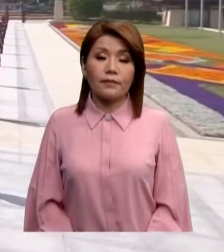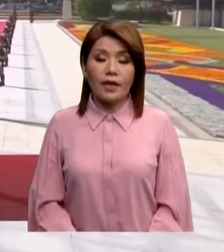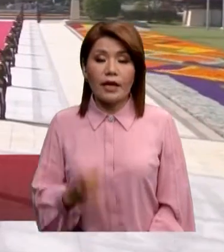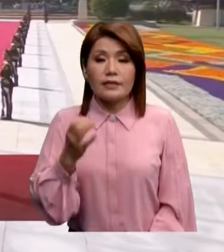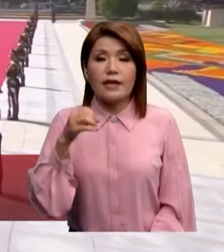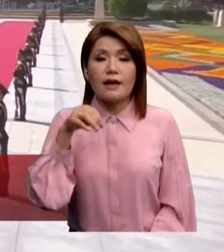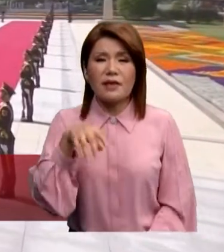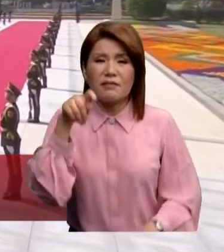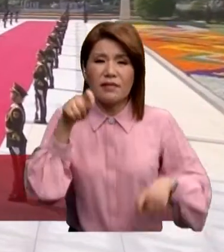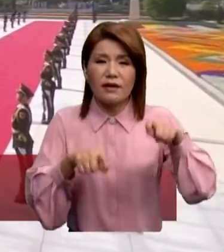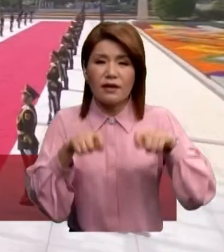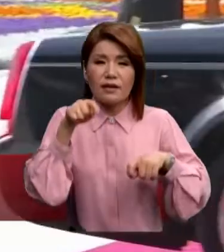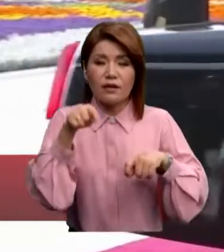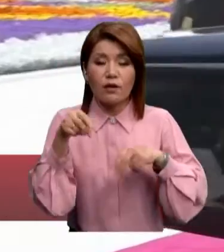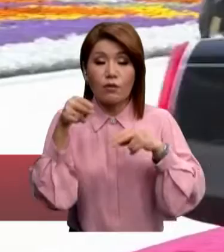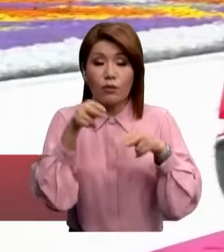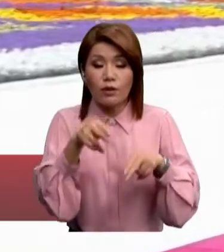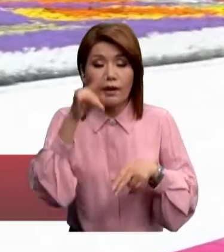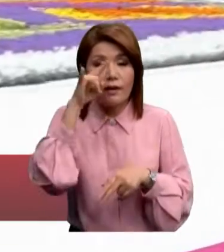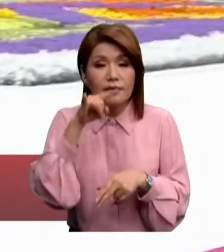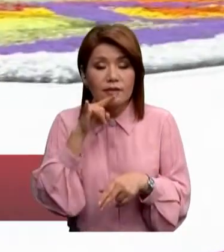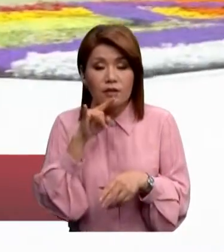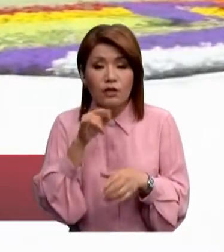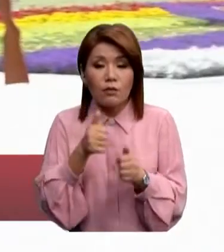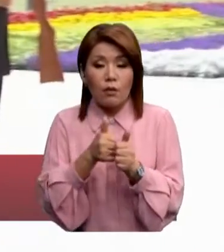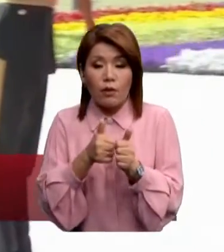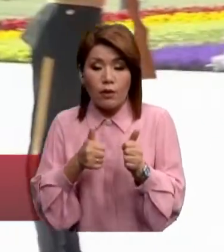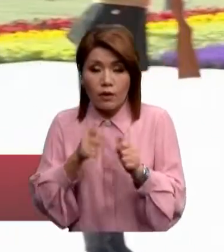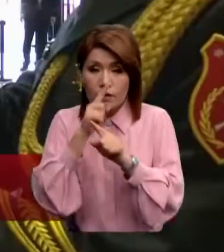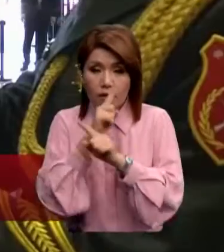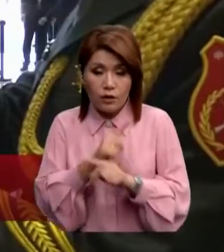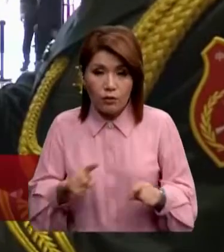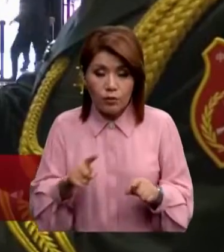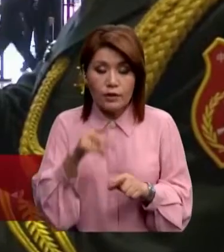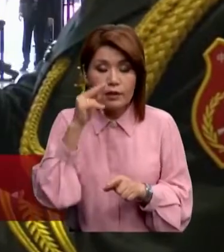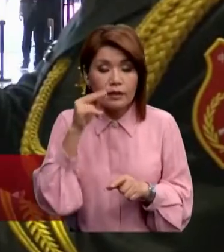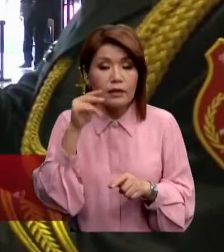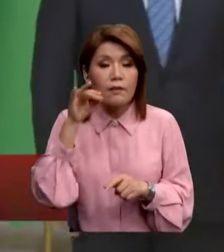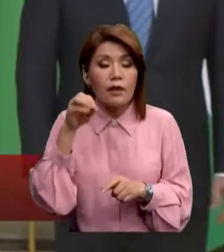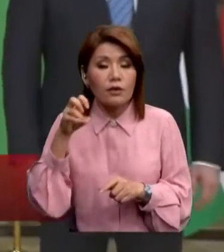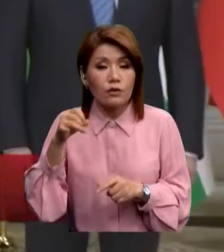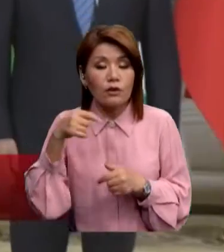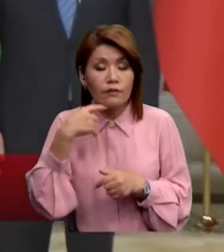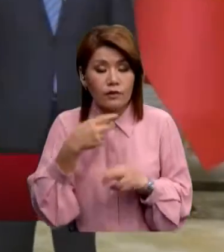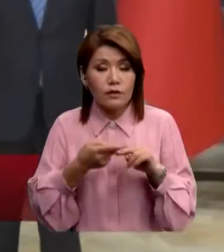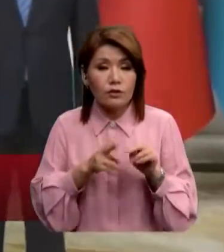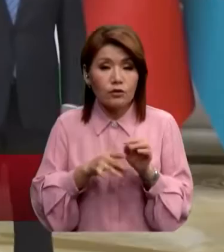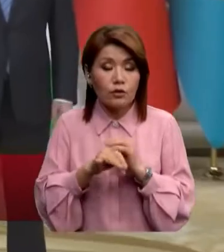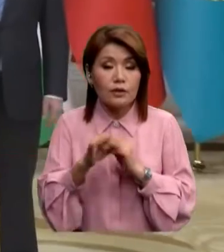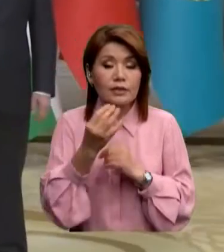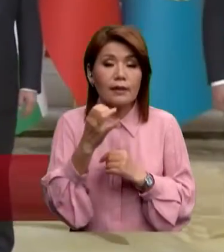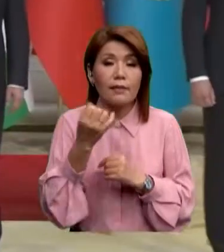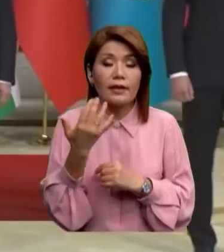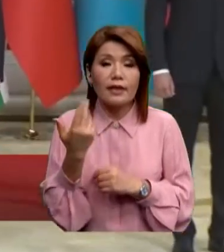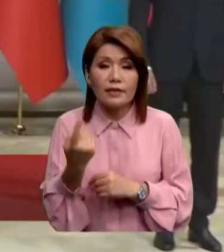Саммит стал очередным подтверждением того, что Казахстан не будет сбавлять уровень политического диалога с Китаем, считают политологи. Более того, формат